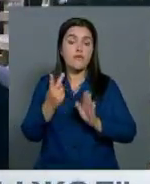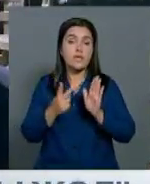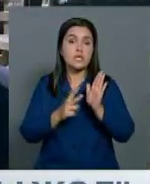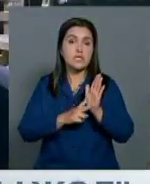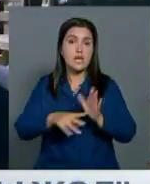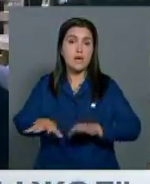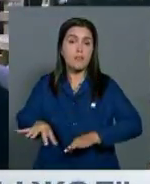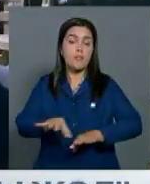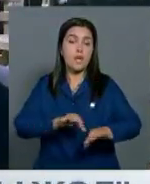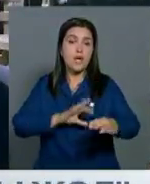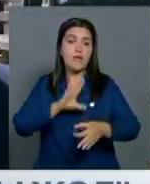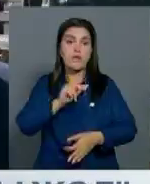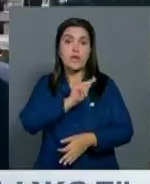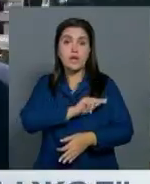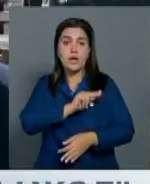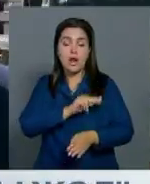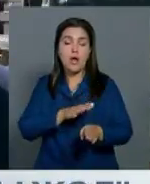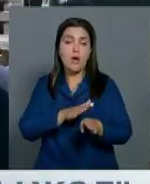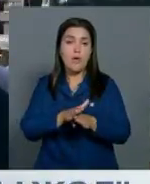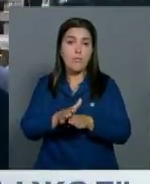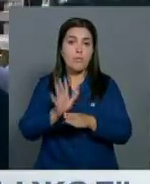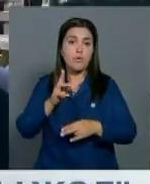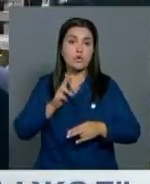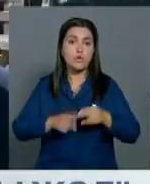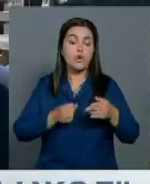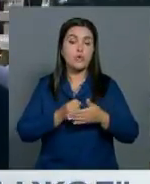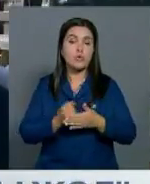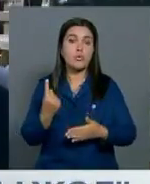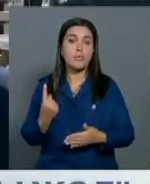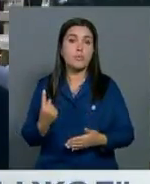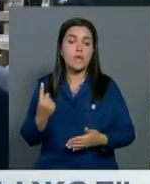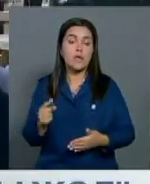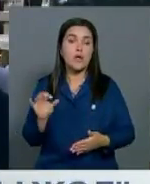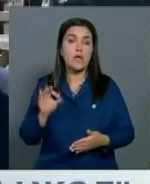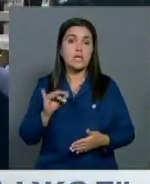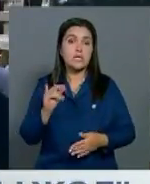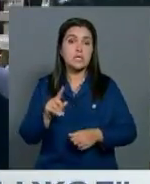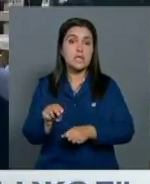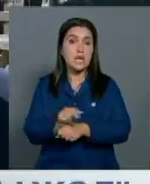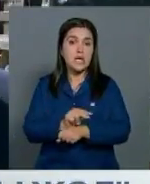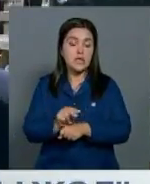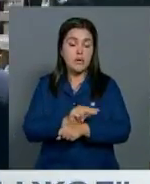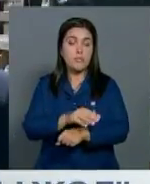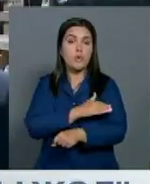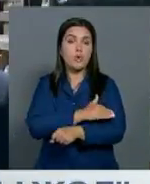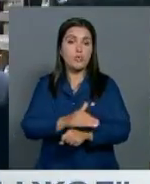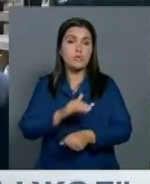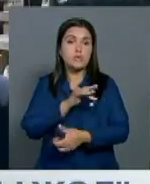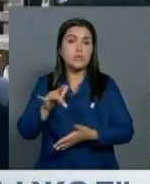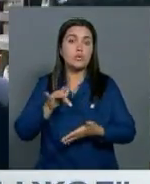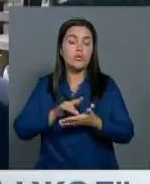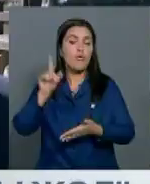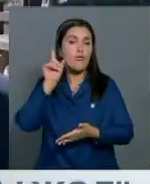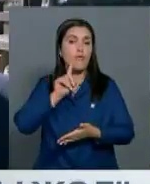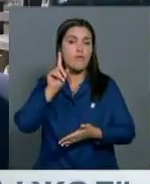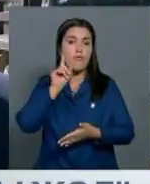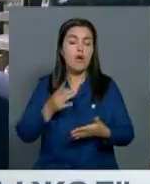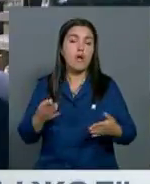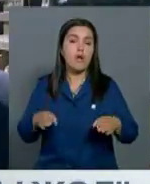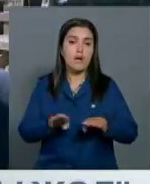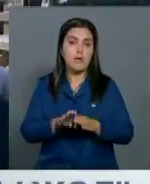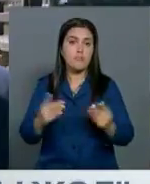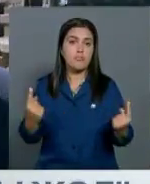проектов. Все работы планируем полностью завершить до 1 октября. Из-за ремонтных работ на некоторых улицах города временно перекрыто